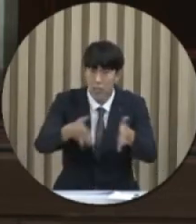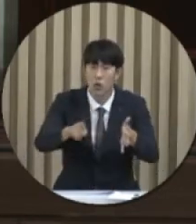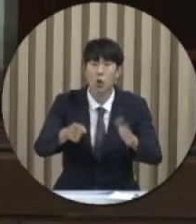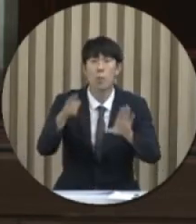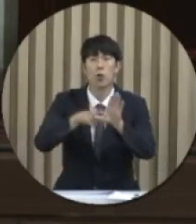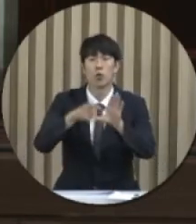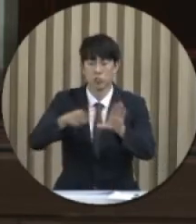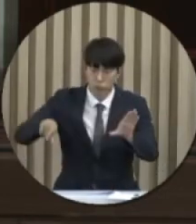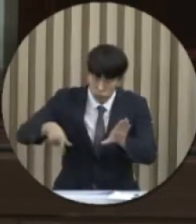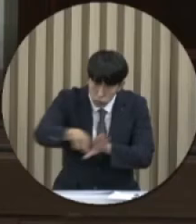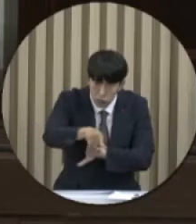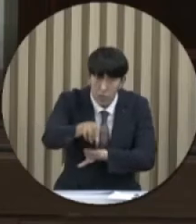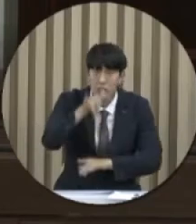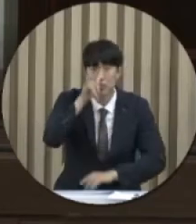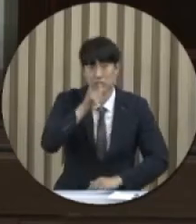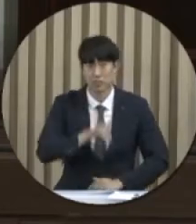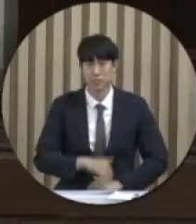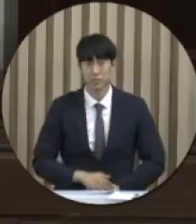지나고 있었습니다.